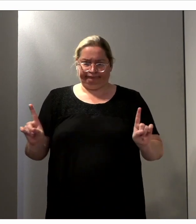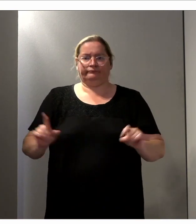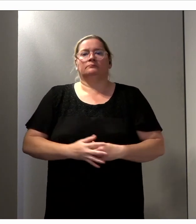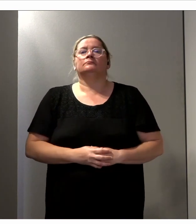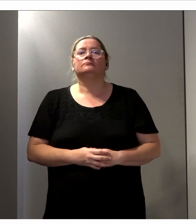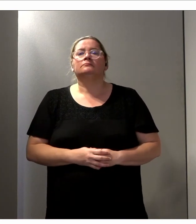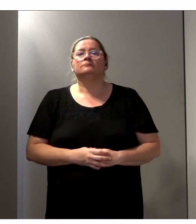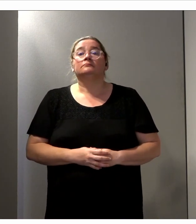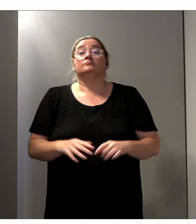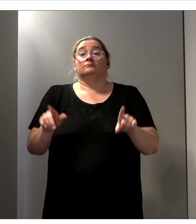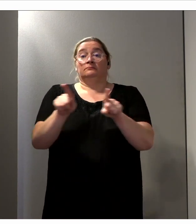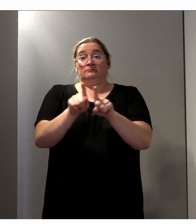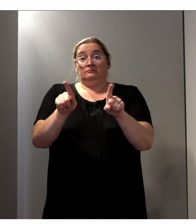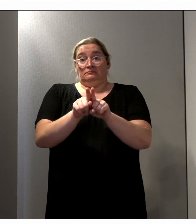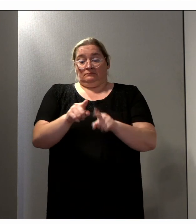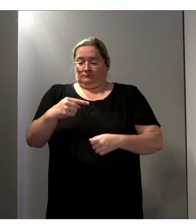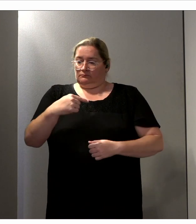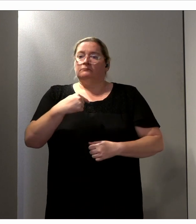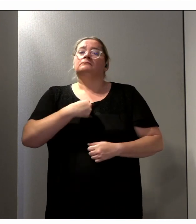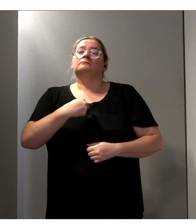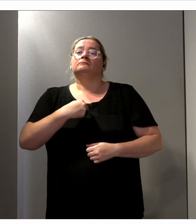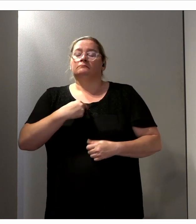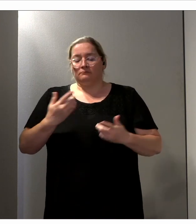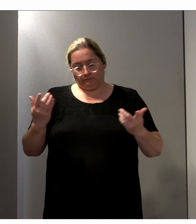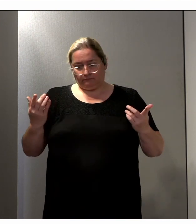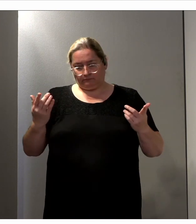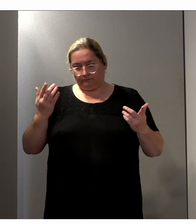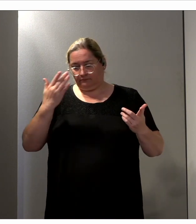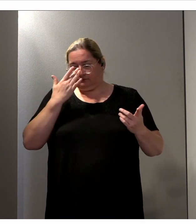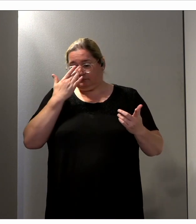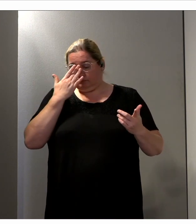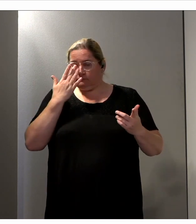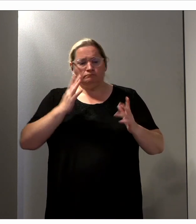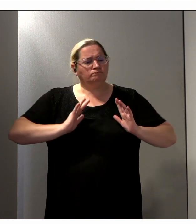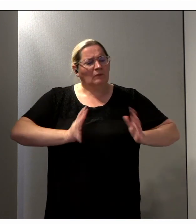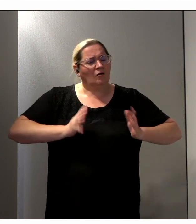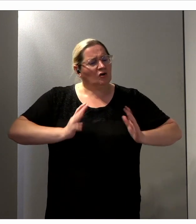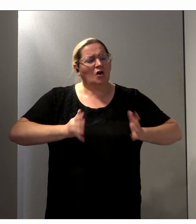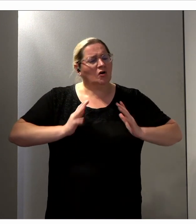que dès que je sors du bénévolat, ça devient très compliqué.